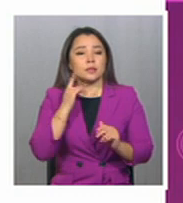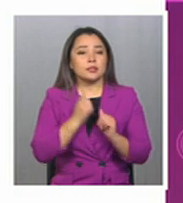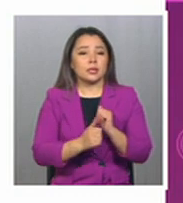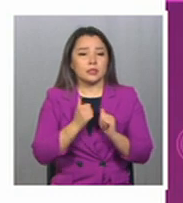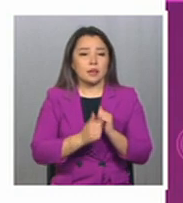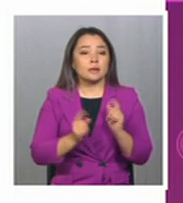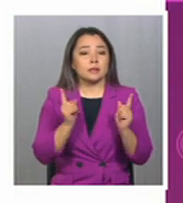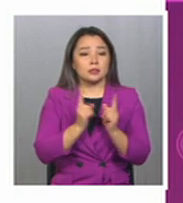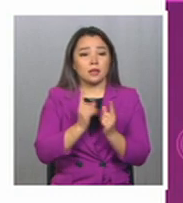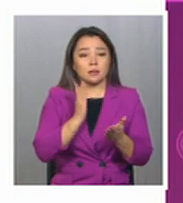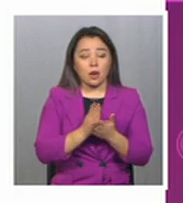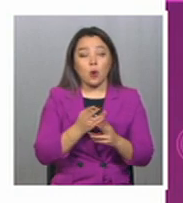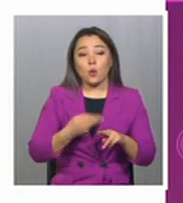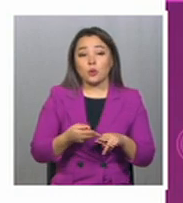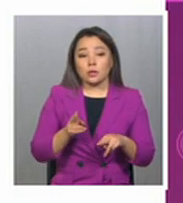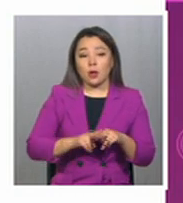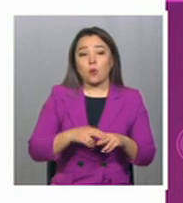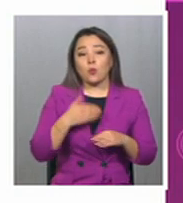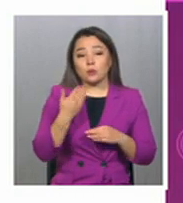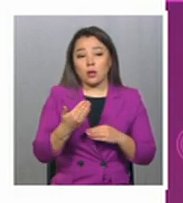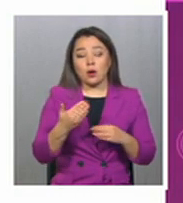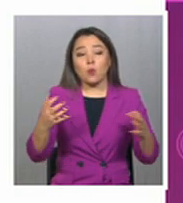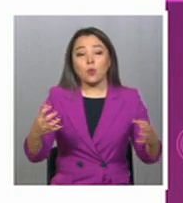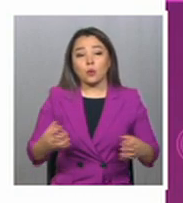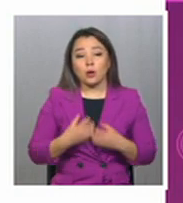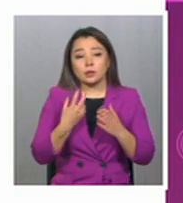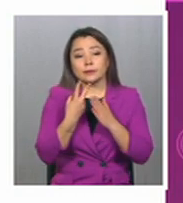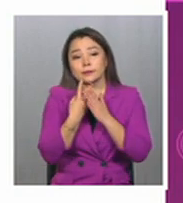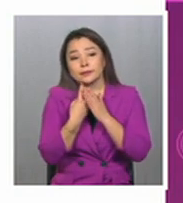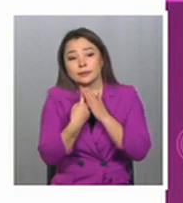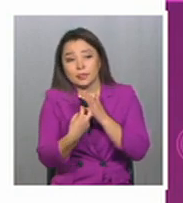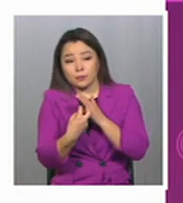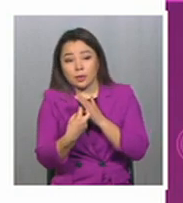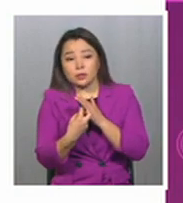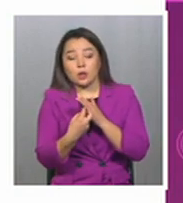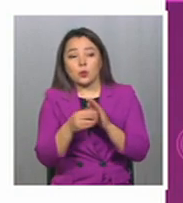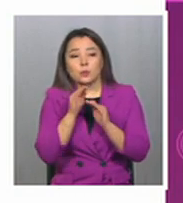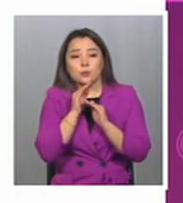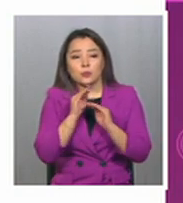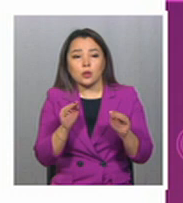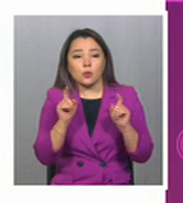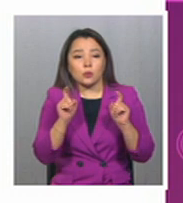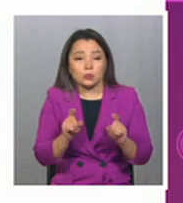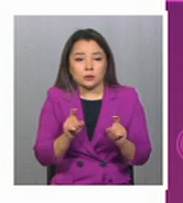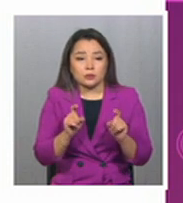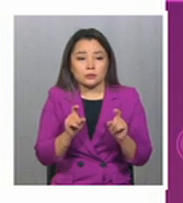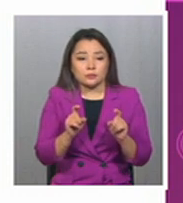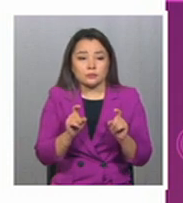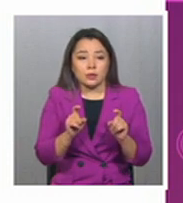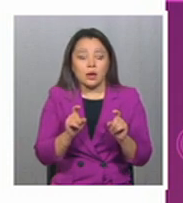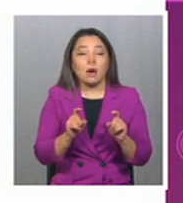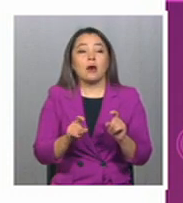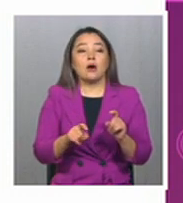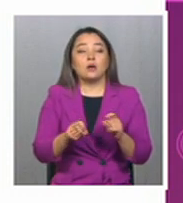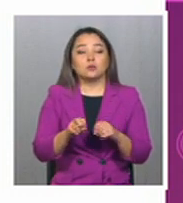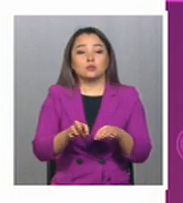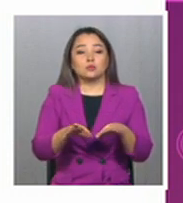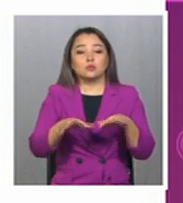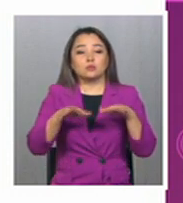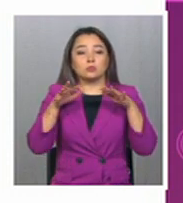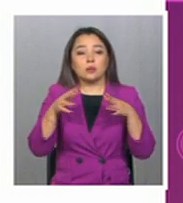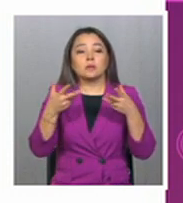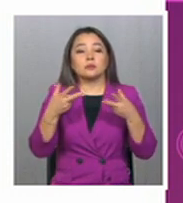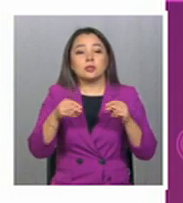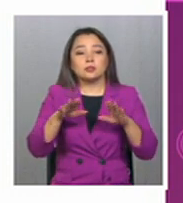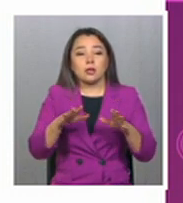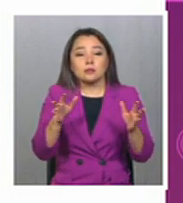кездеседі. Өйткені олар қорққаннан тығылып қалады да үнсіз жатады. Ал түтін оларды анықтап